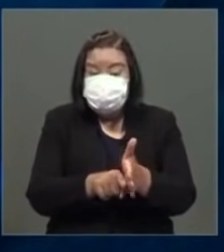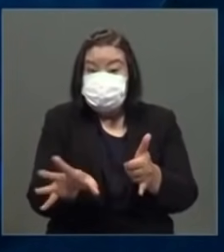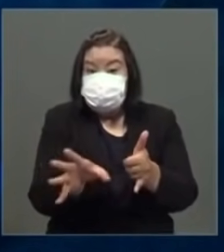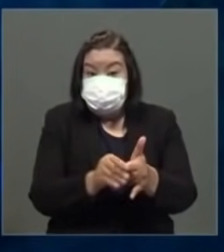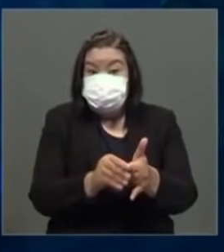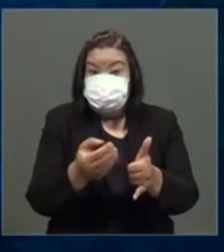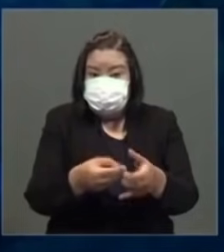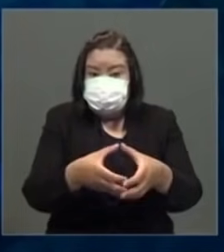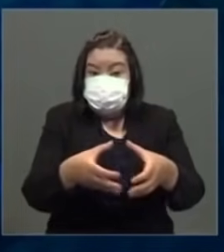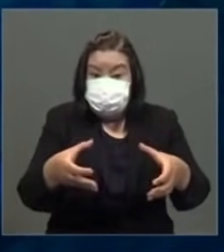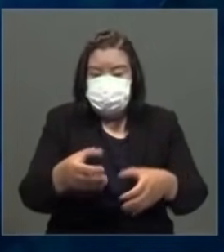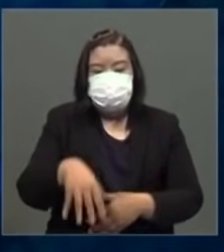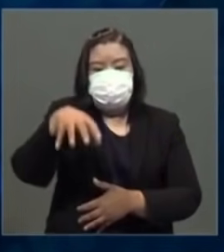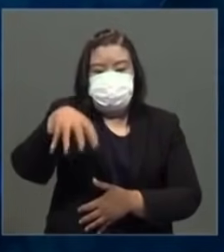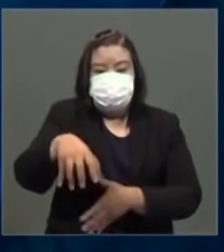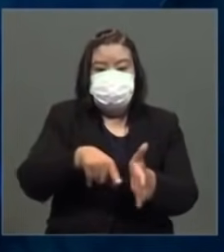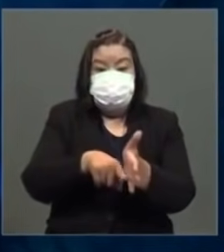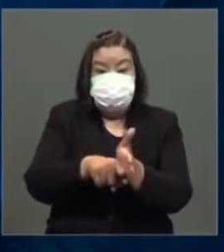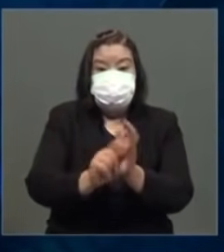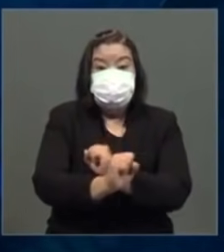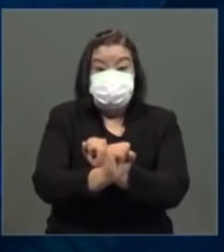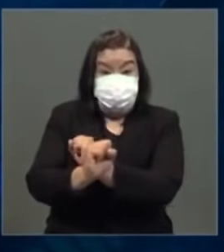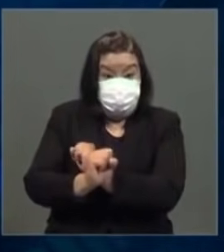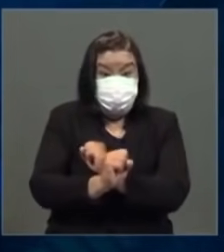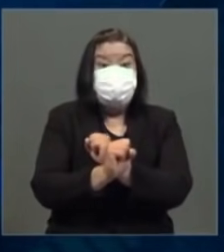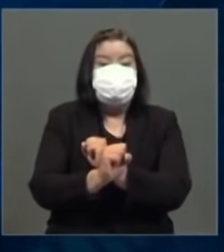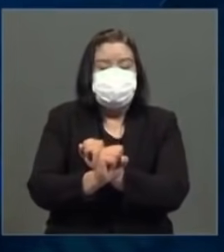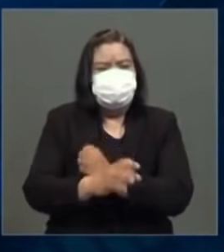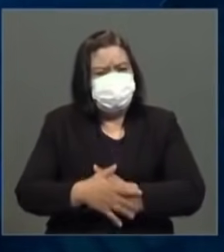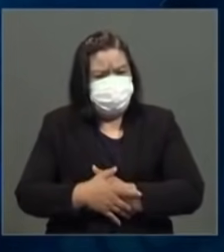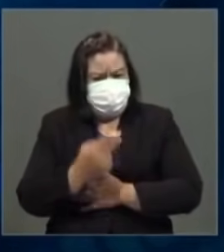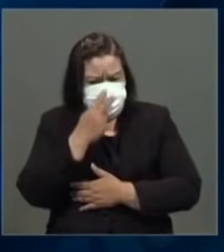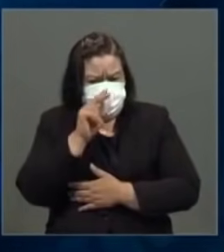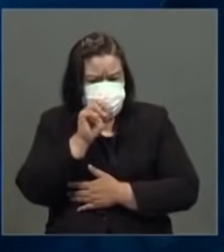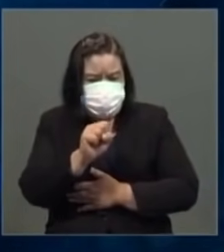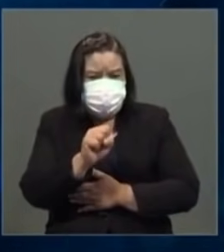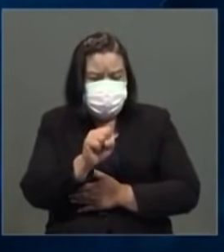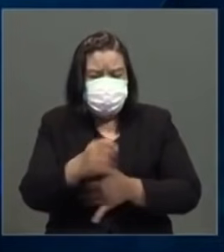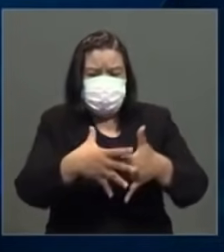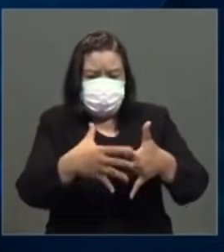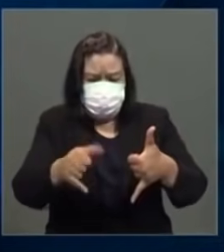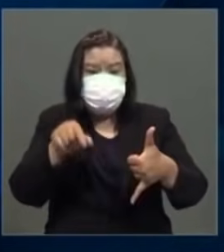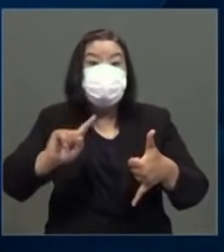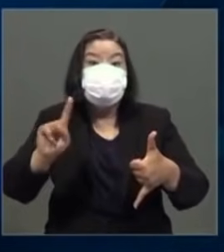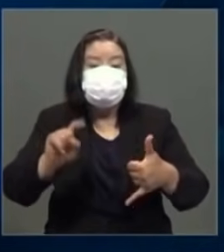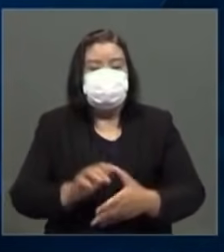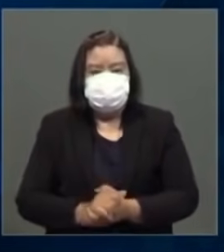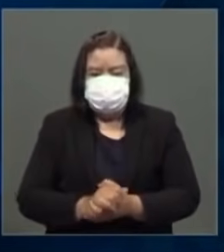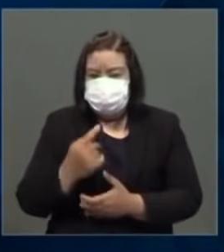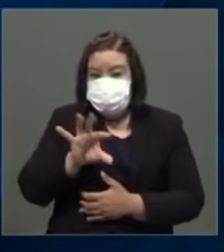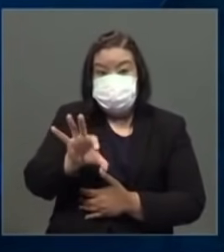ควบคุมโรคนะครับก็เอามาสังเกตดูว่าไปที่ไหนไปยังไงบ้างเอาตัวเลขของวันที่6กรกฎาคมมาดู